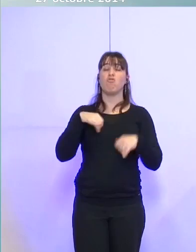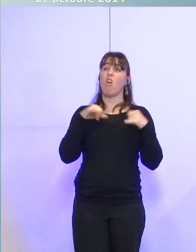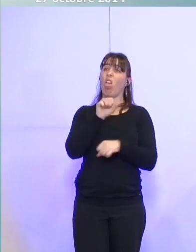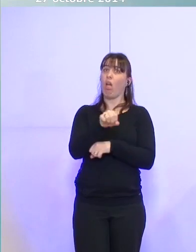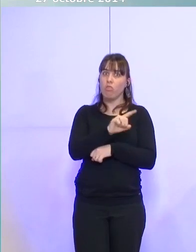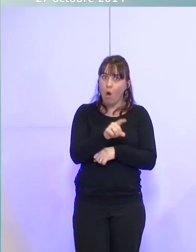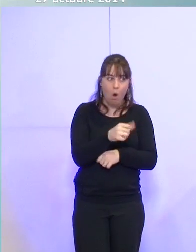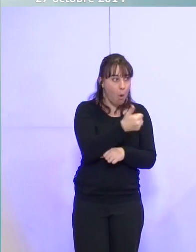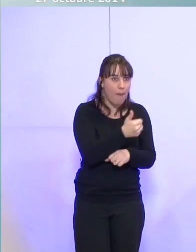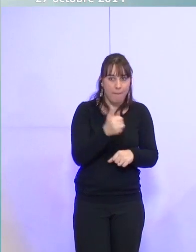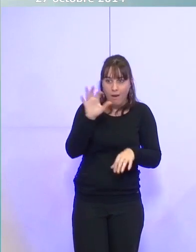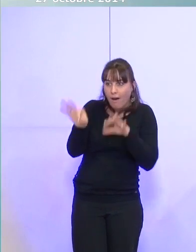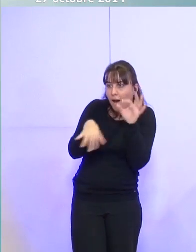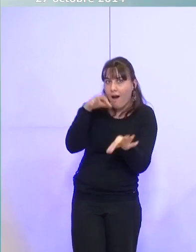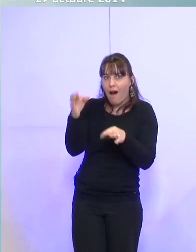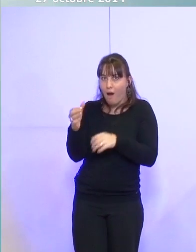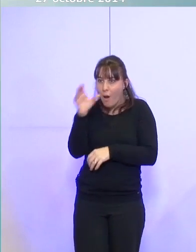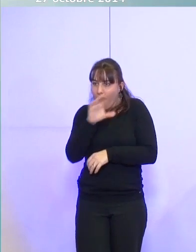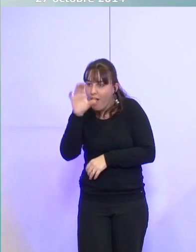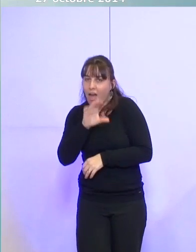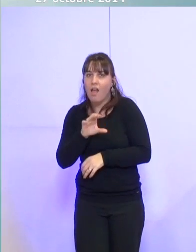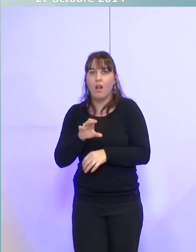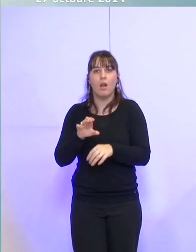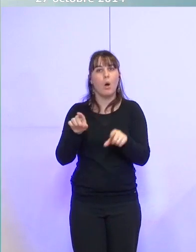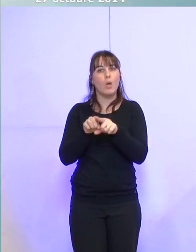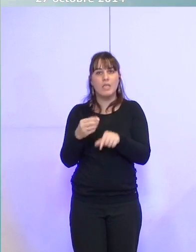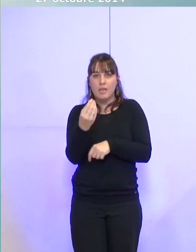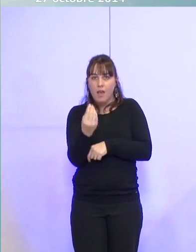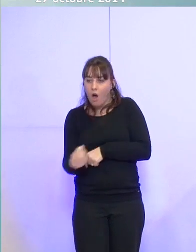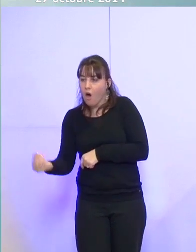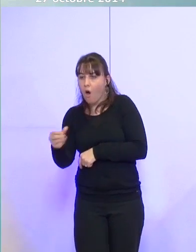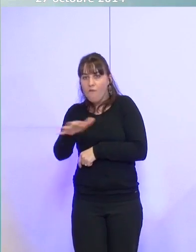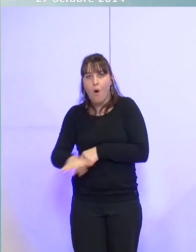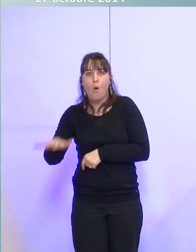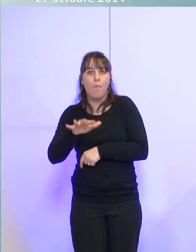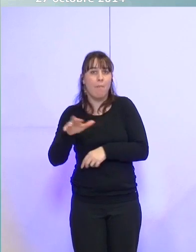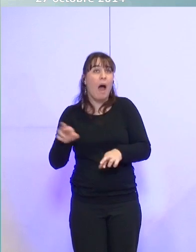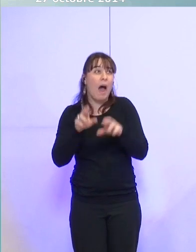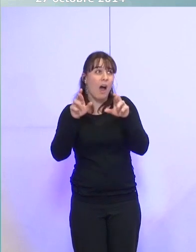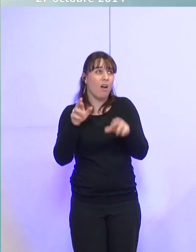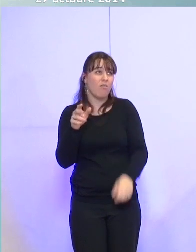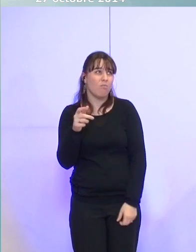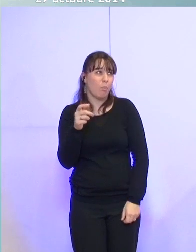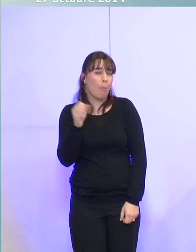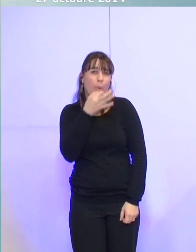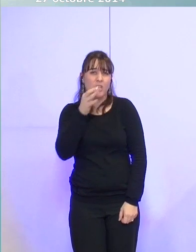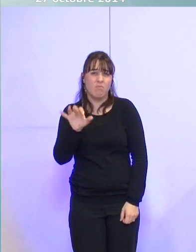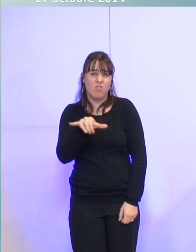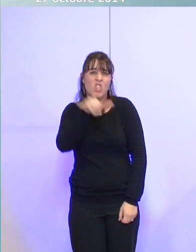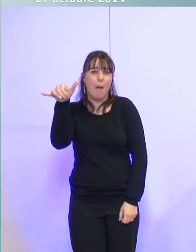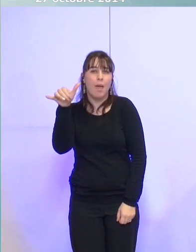jeunesse. Découverte pleine de respect aussi pour les écoliers, qui ont rarement, pour ne pas dire jamais, en dehors du cadre